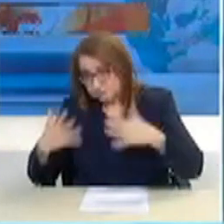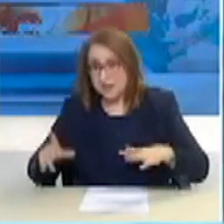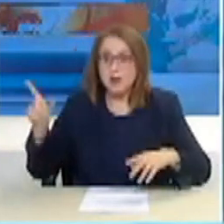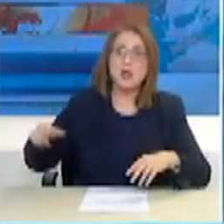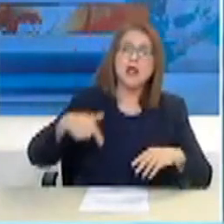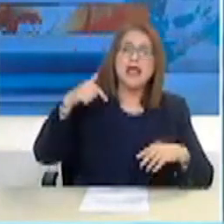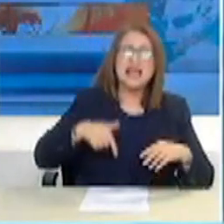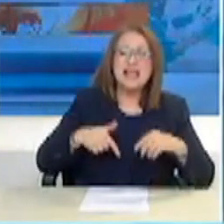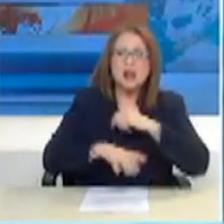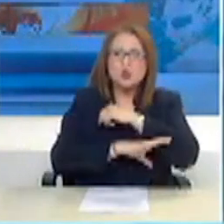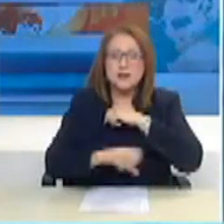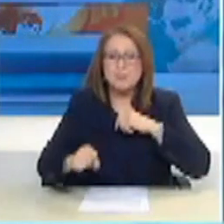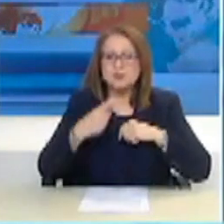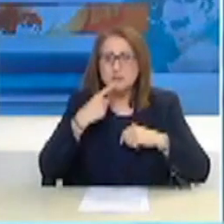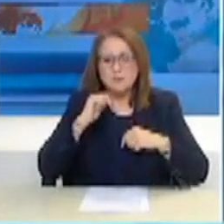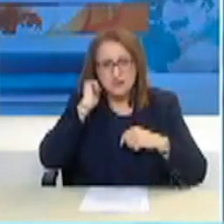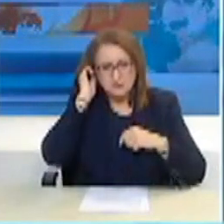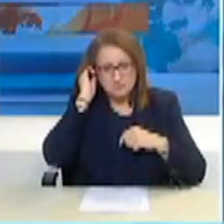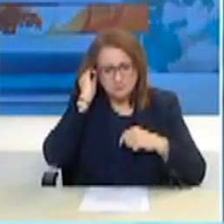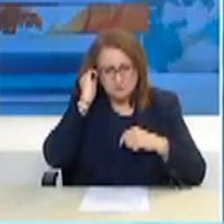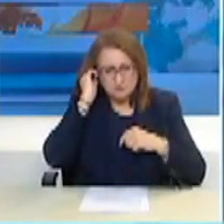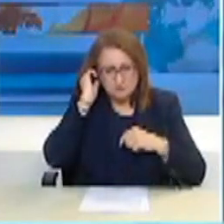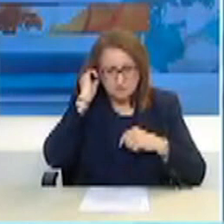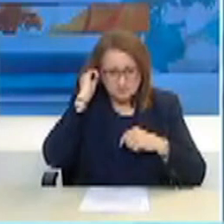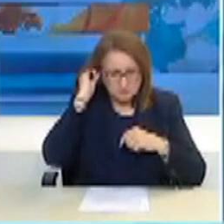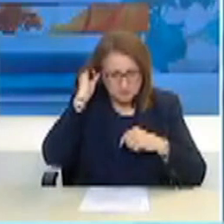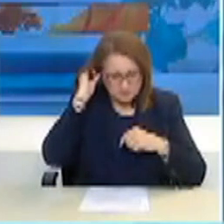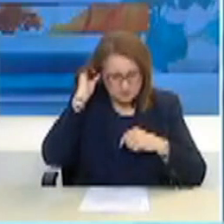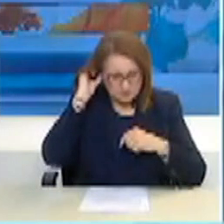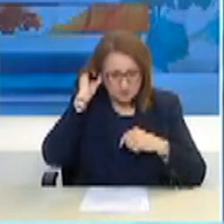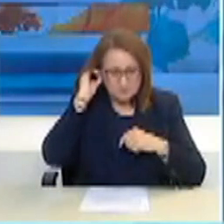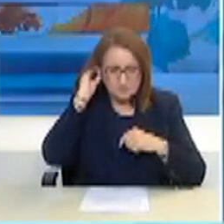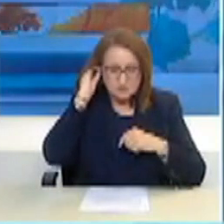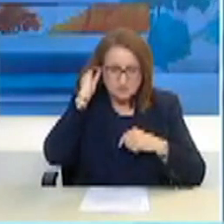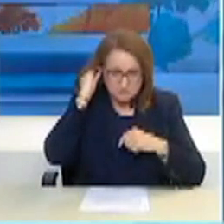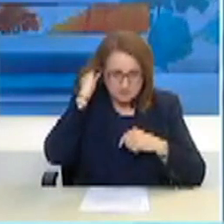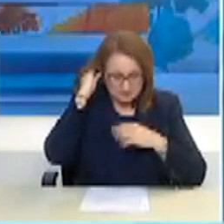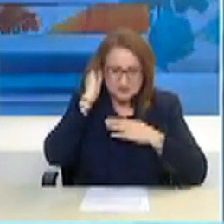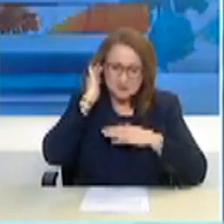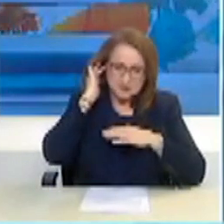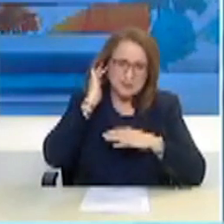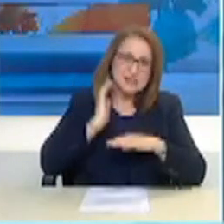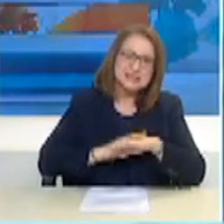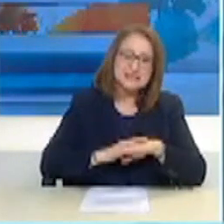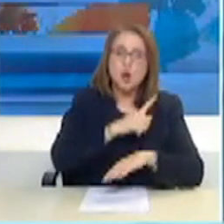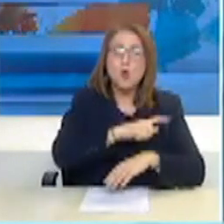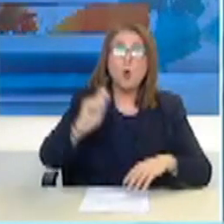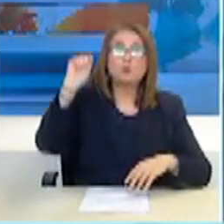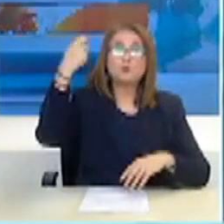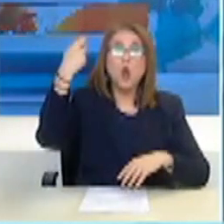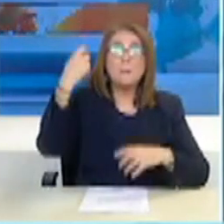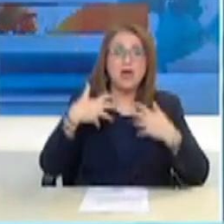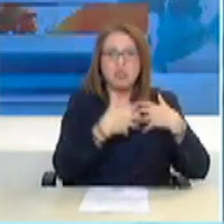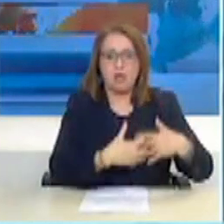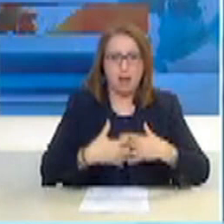για προληπτικούς λόγους η λειτουργία του εργοταξίου της Μονάδας 5 της ΔΕΗ στην Πτολεμαΐδα για 30 ημέρες και όλες οι μονάδες της ΔΕΗ στην